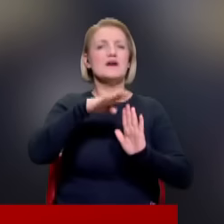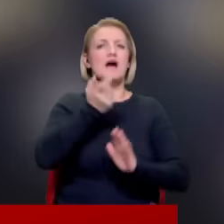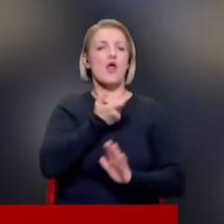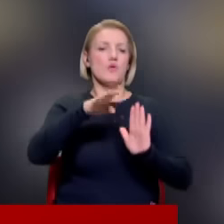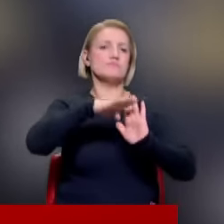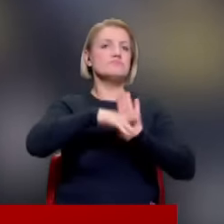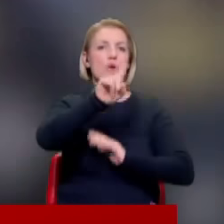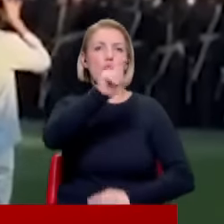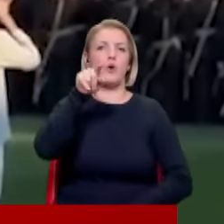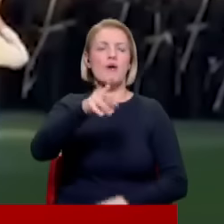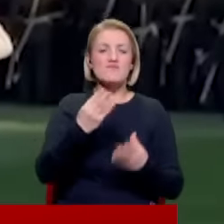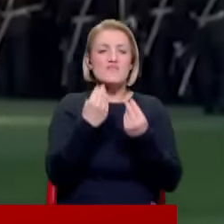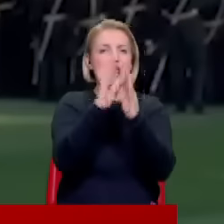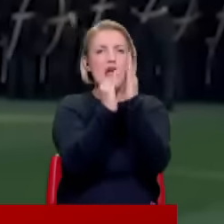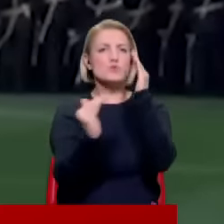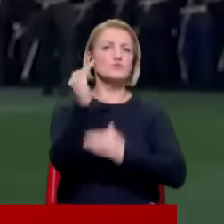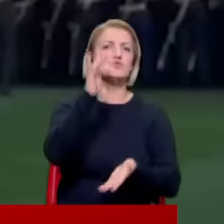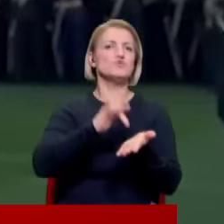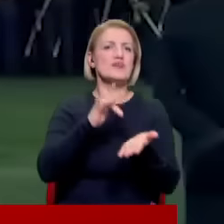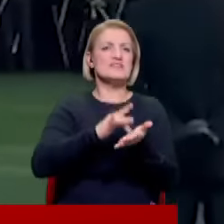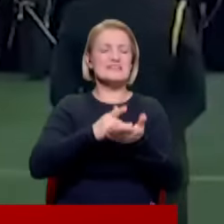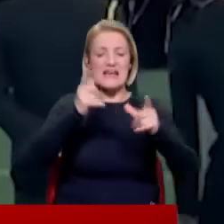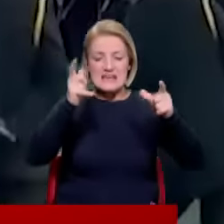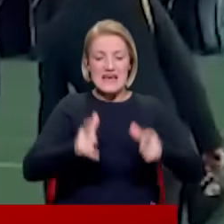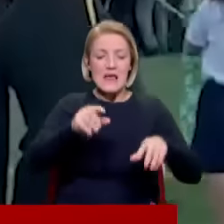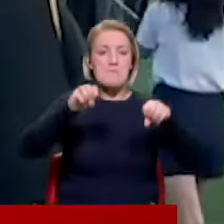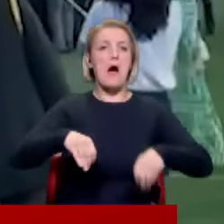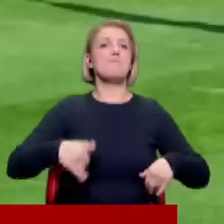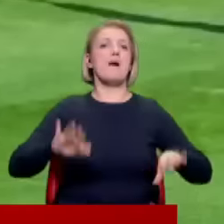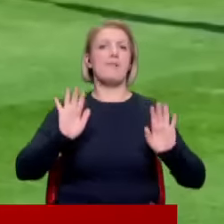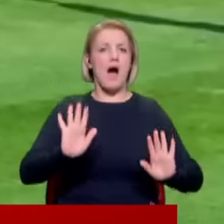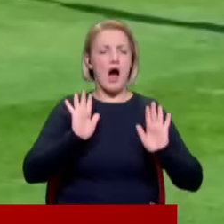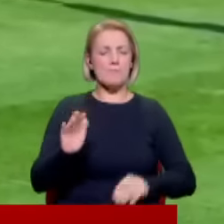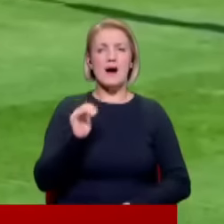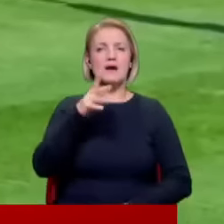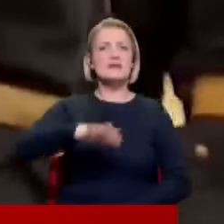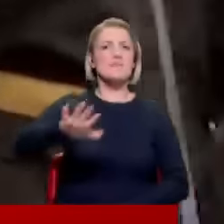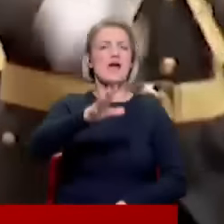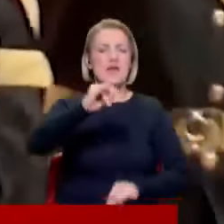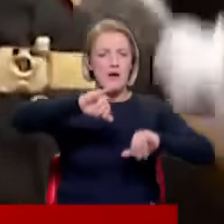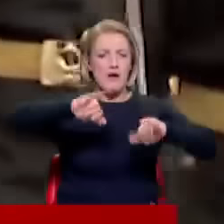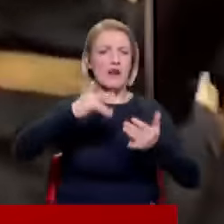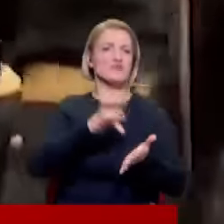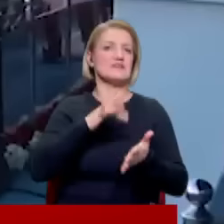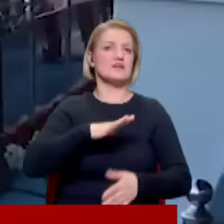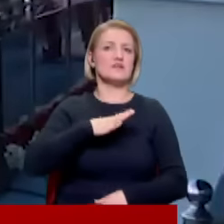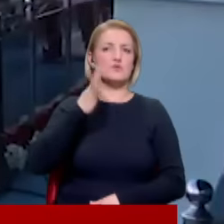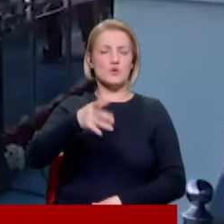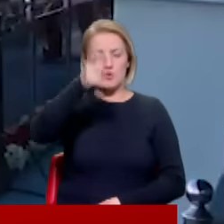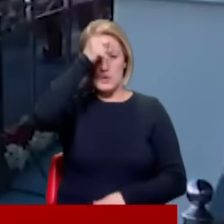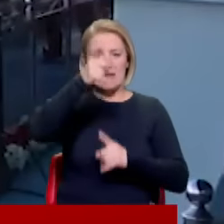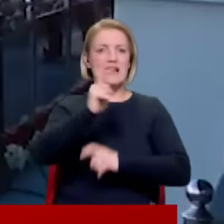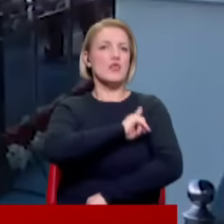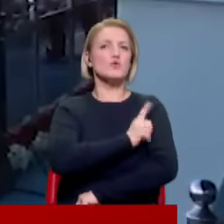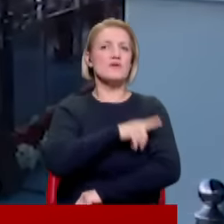düzenleniyor. Verilebilecek en üst ceza hizmet yerini terk etmeme ama teğmenler için en ağır ceza isteniyor. Türk